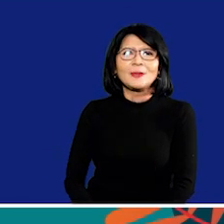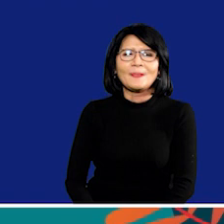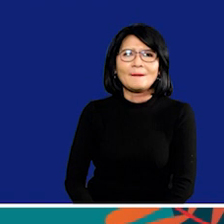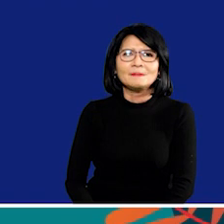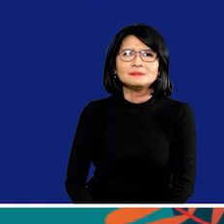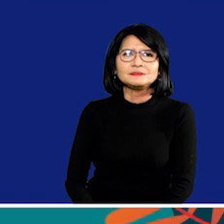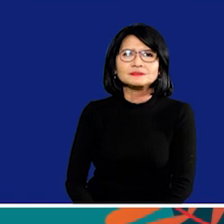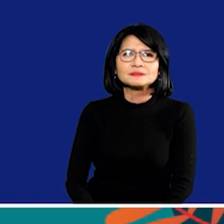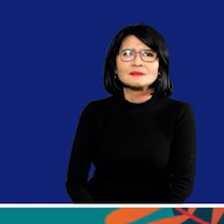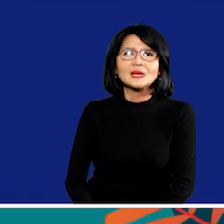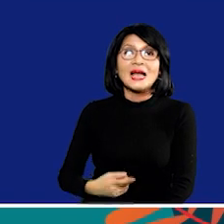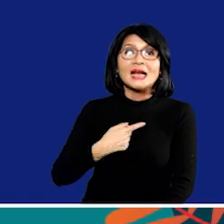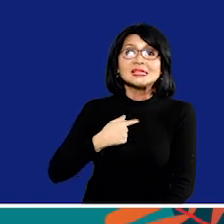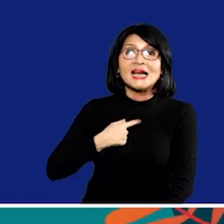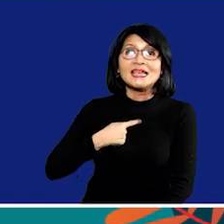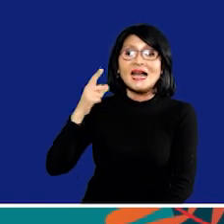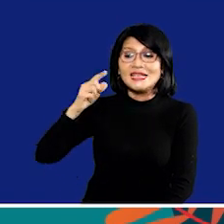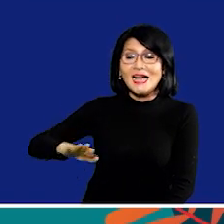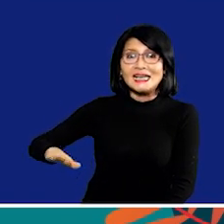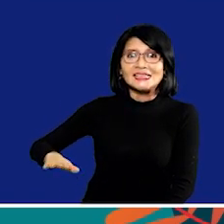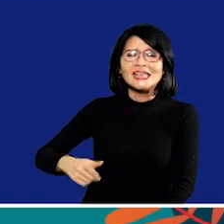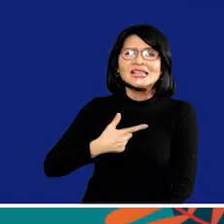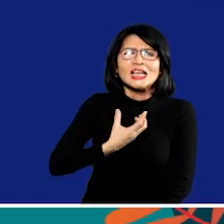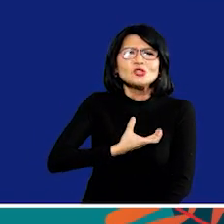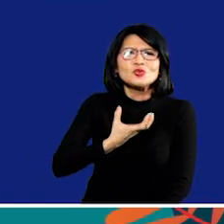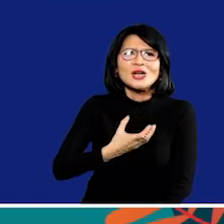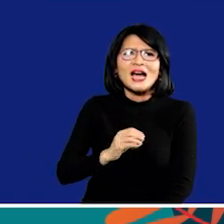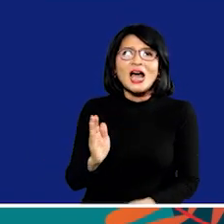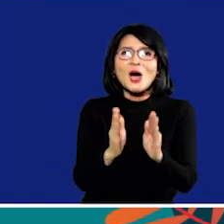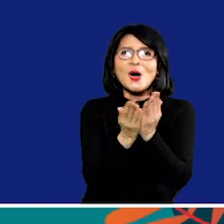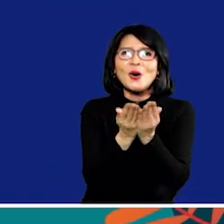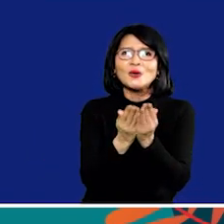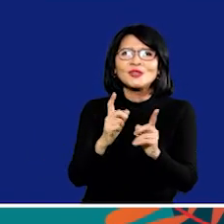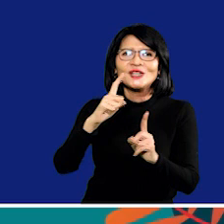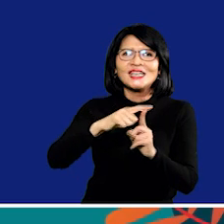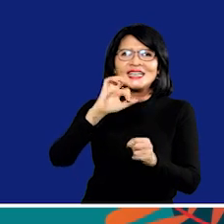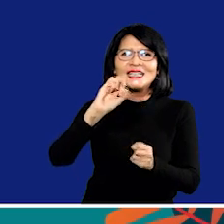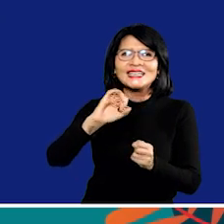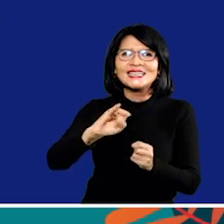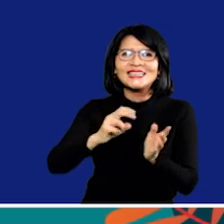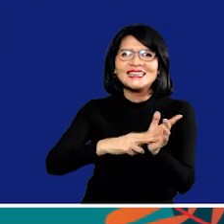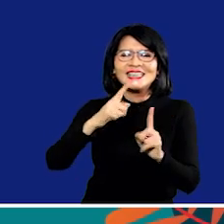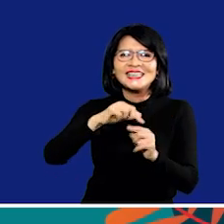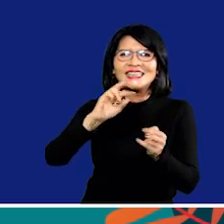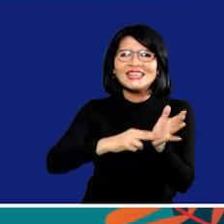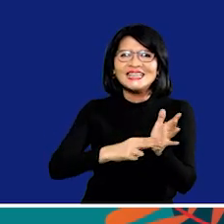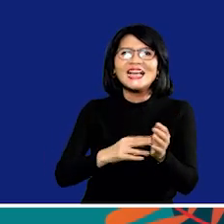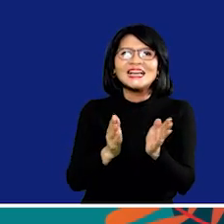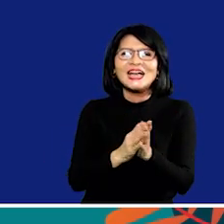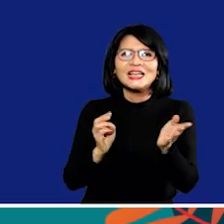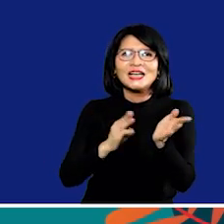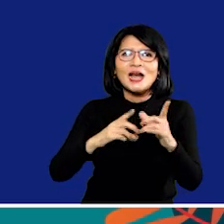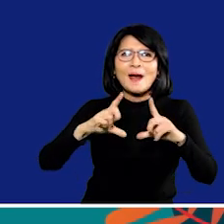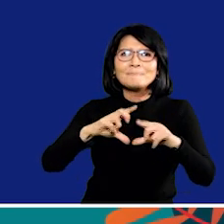ilustrasinya. Saya dari kecil penggemar Tintin yang luar biasa. Sama oh, Naruto juga, saya juga penggemar anime. Itu sama iya, dong,